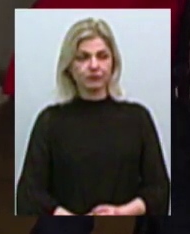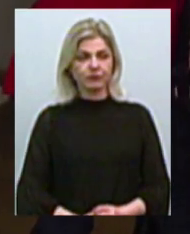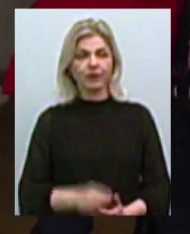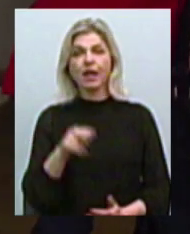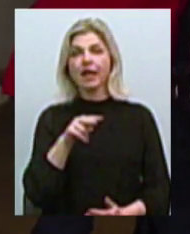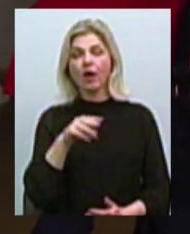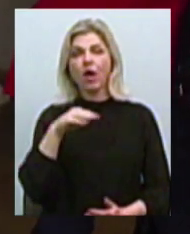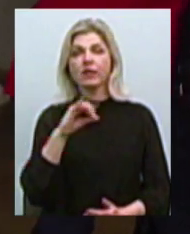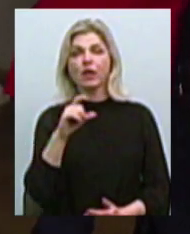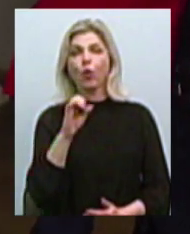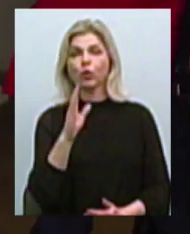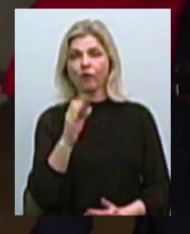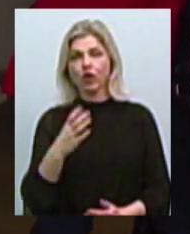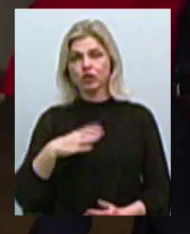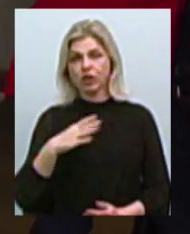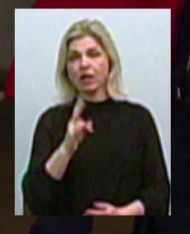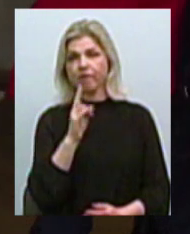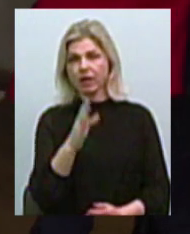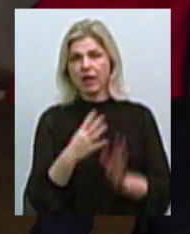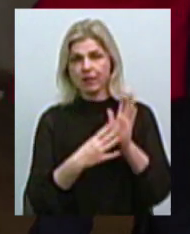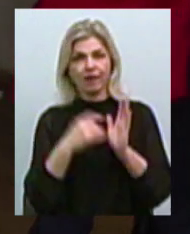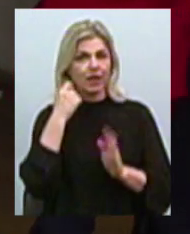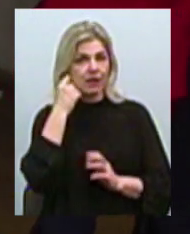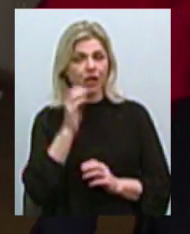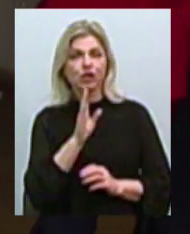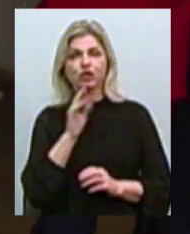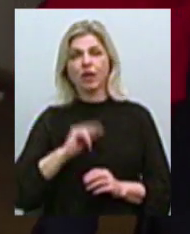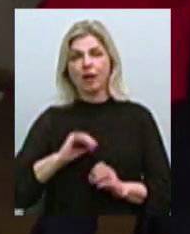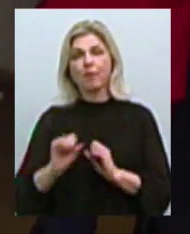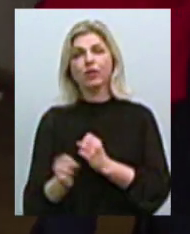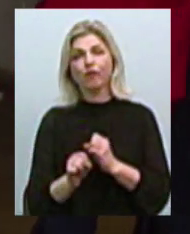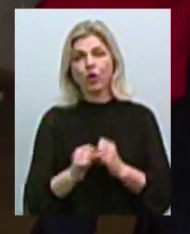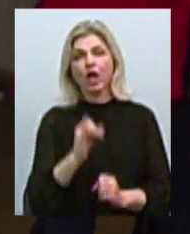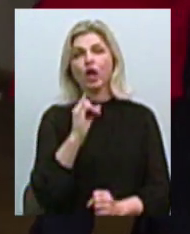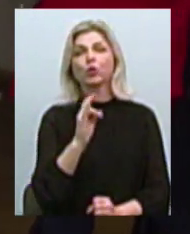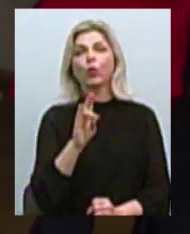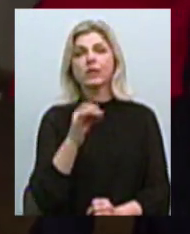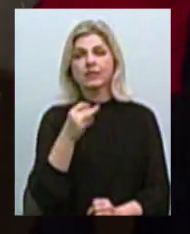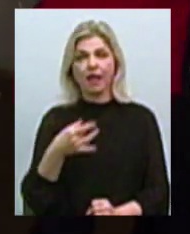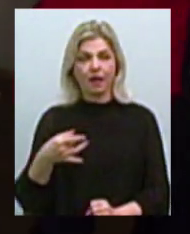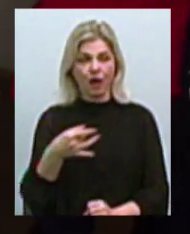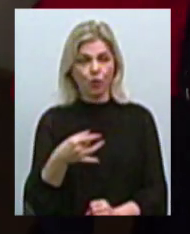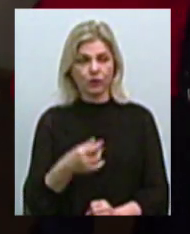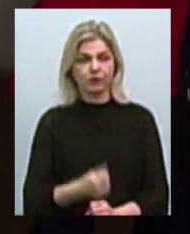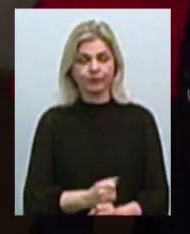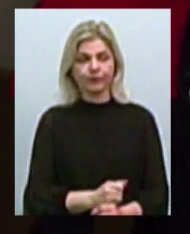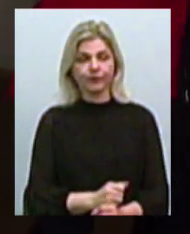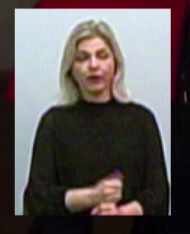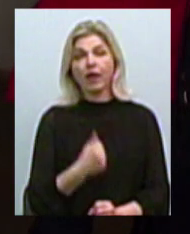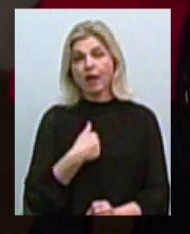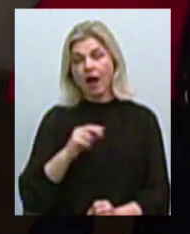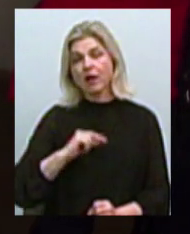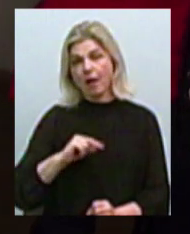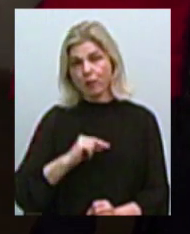Лілія Тихонова чекала на квартиру 9 років. Жінка працює двірником в Інгульському районі. Я